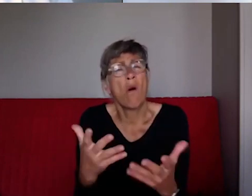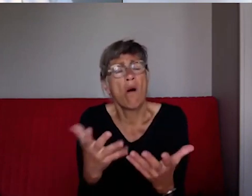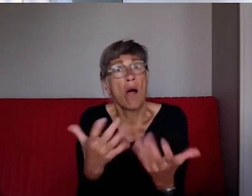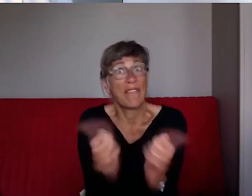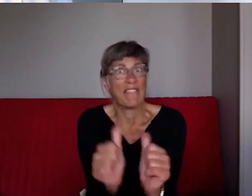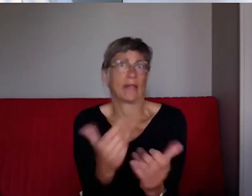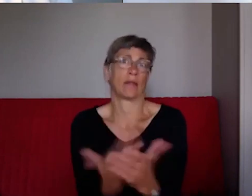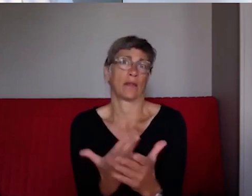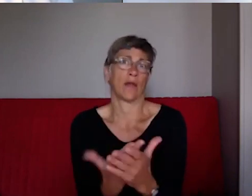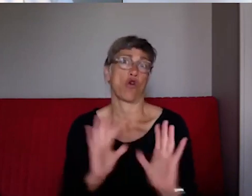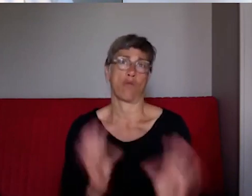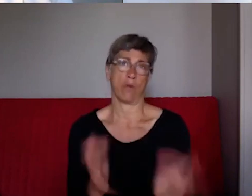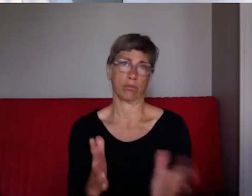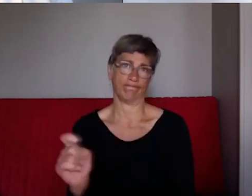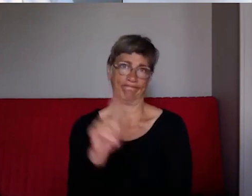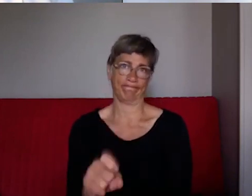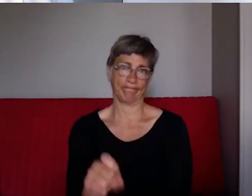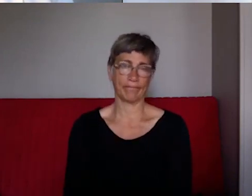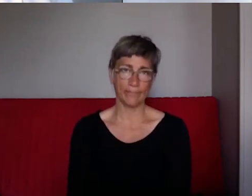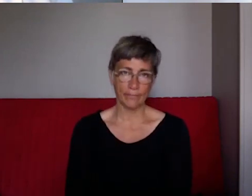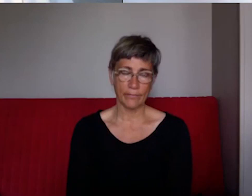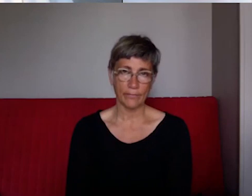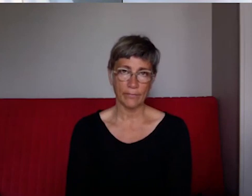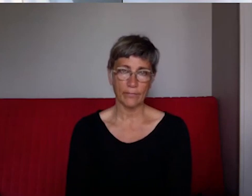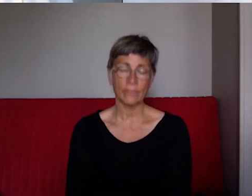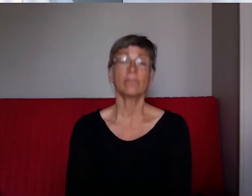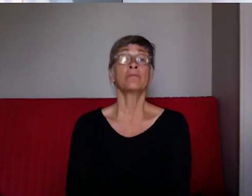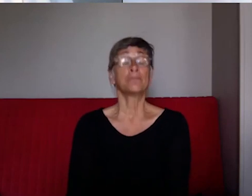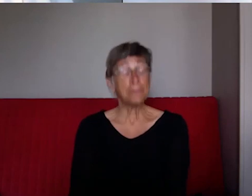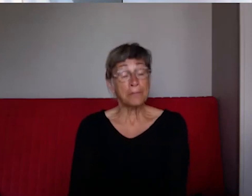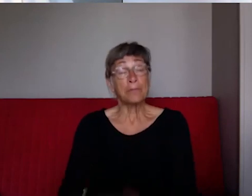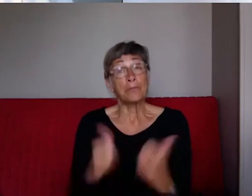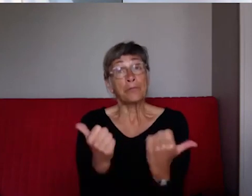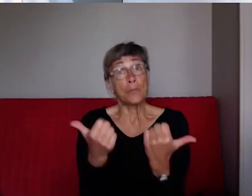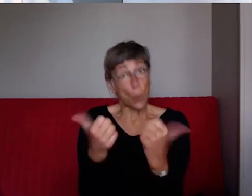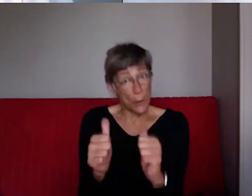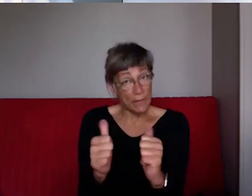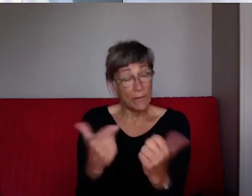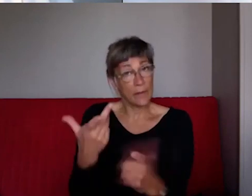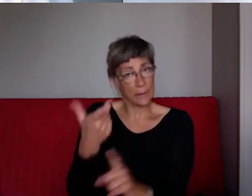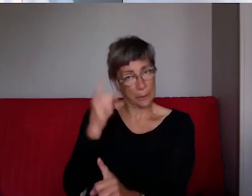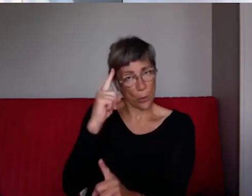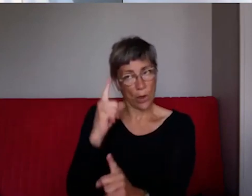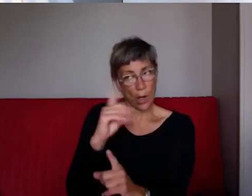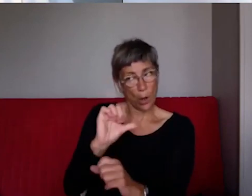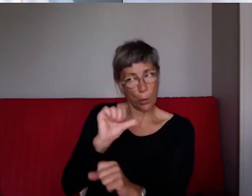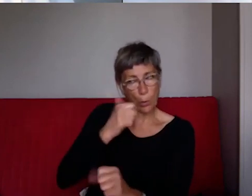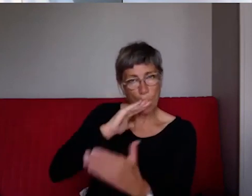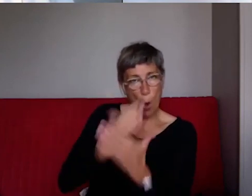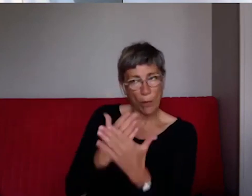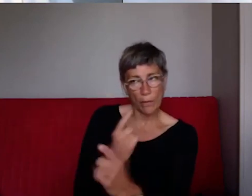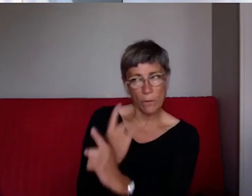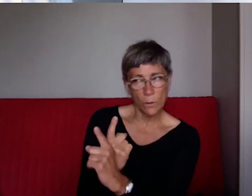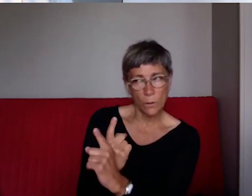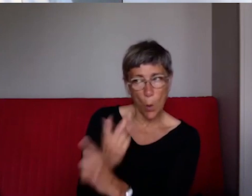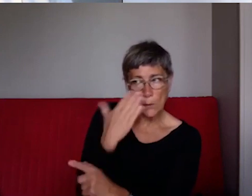genre de situation? On évite parce que dès les premiers rendez-vous, on va savoir si le projet est viable